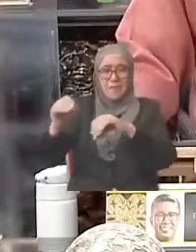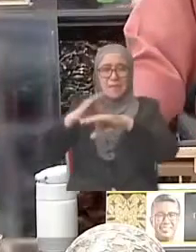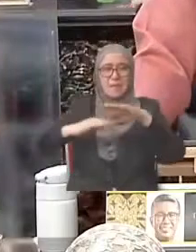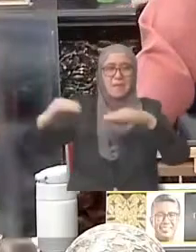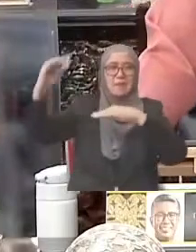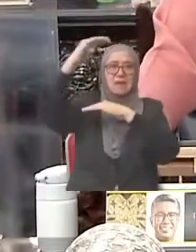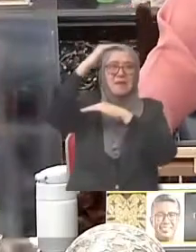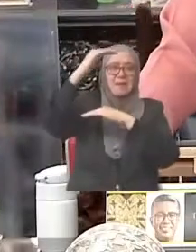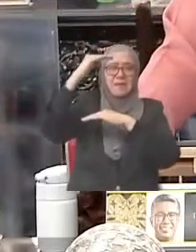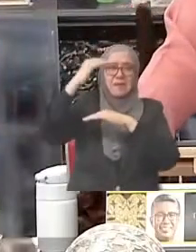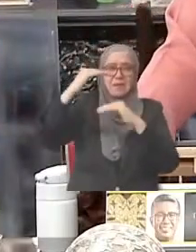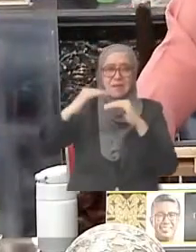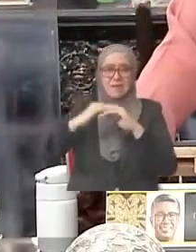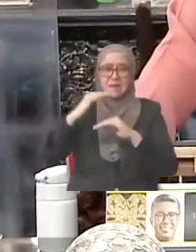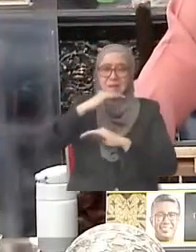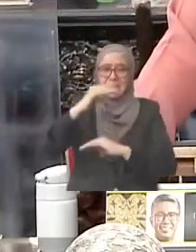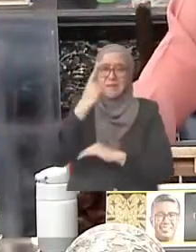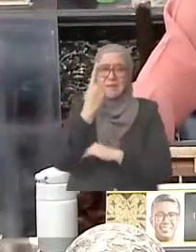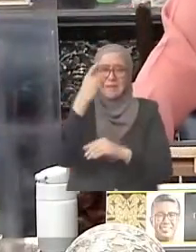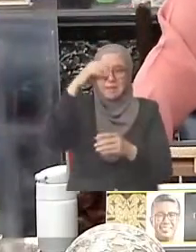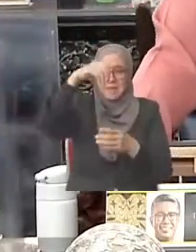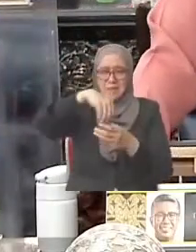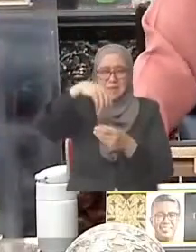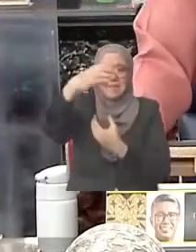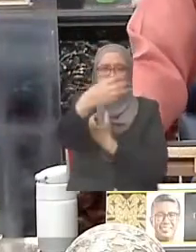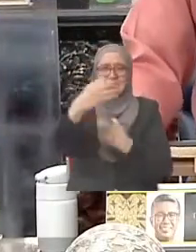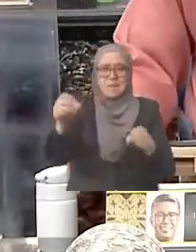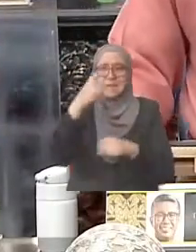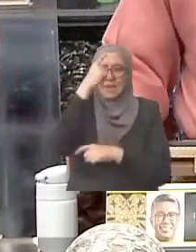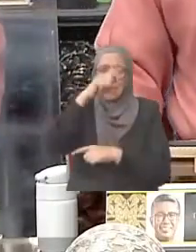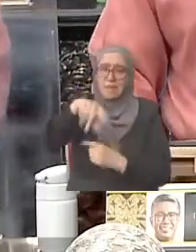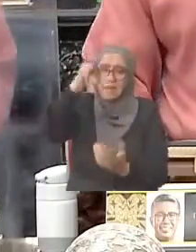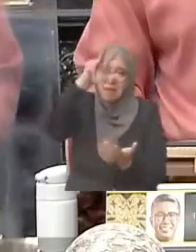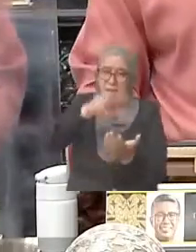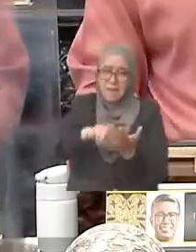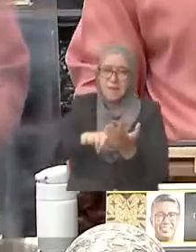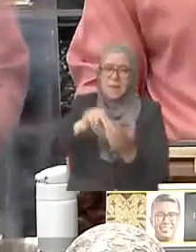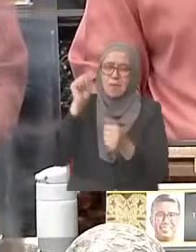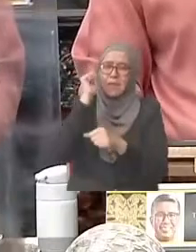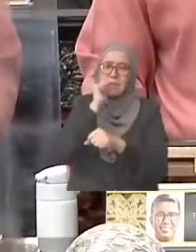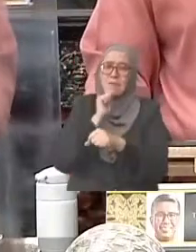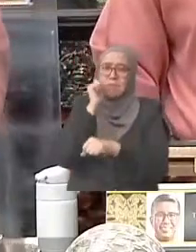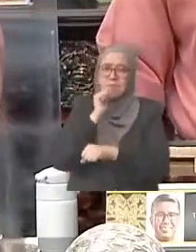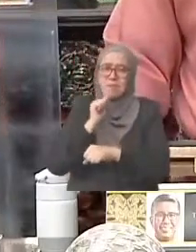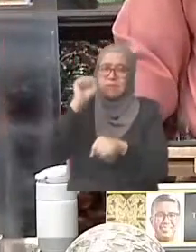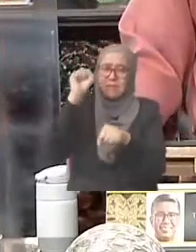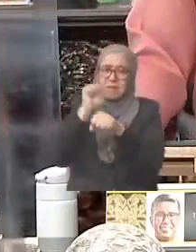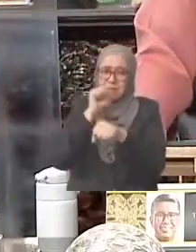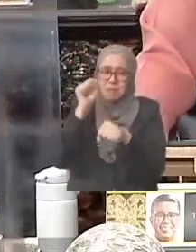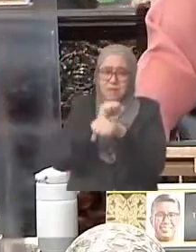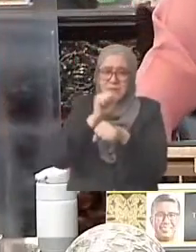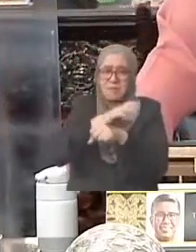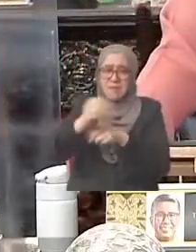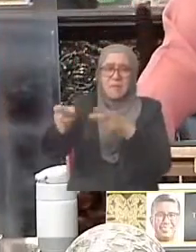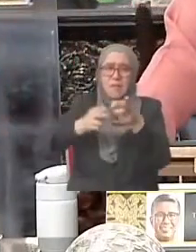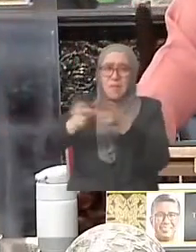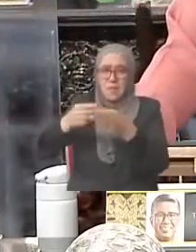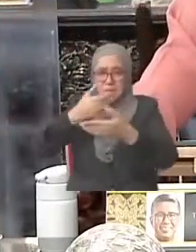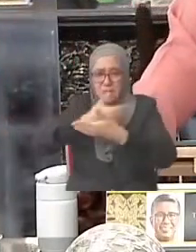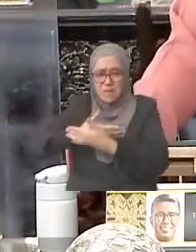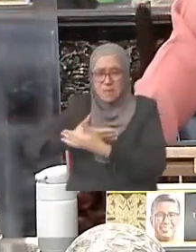sebagai Mitra wanita bekerja ya yang menguruskan anak-anak mereka ketika waktu bekerja kerajaan bercadang untuk